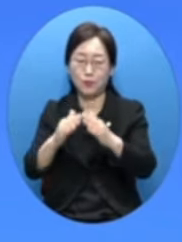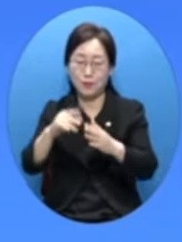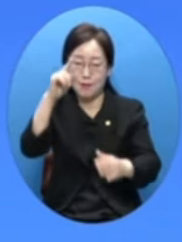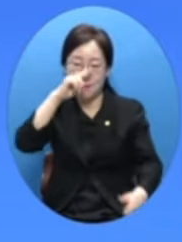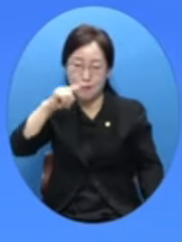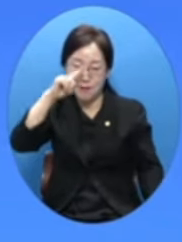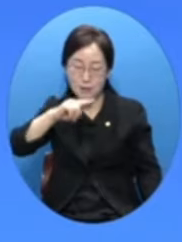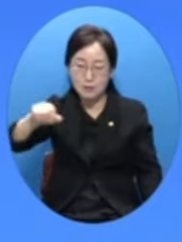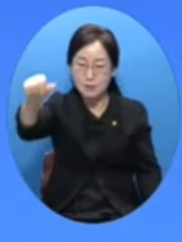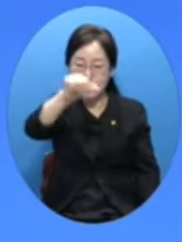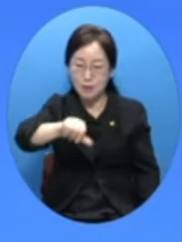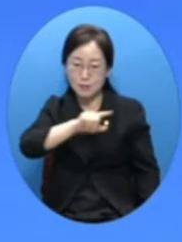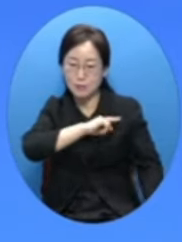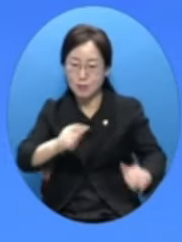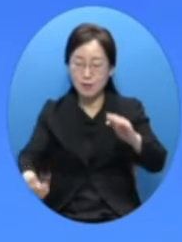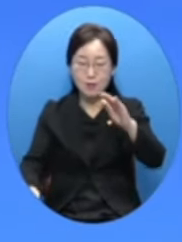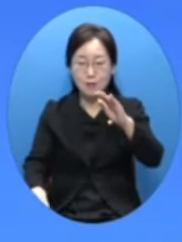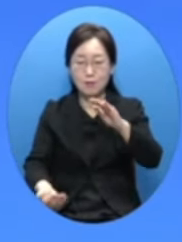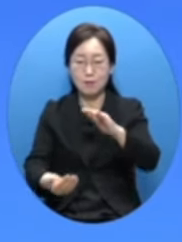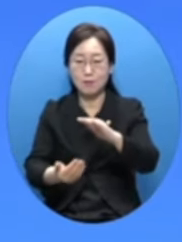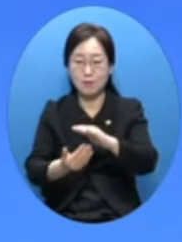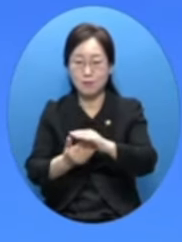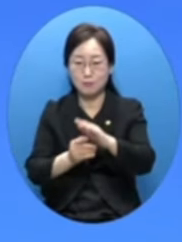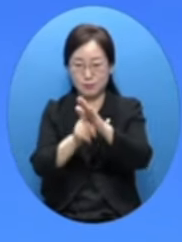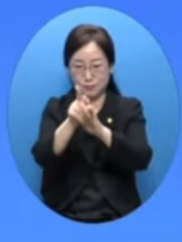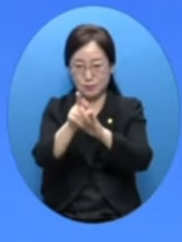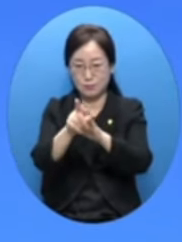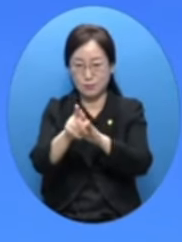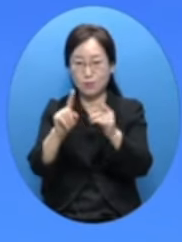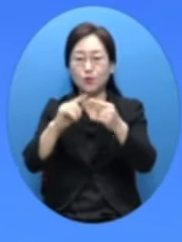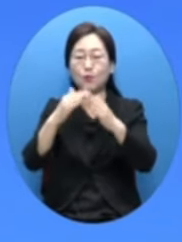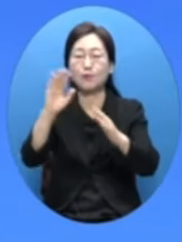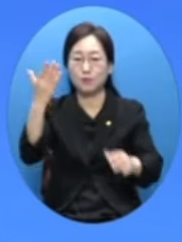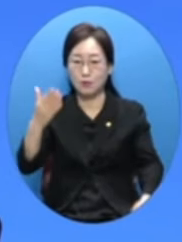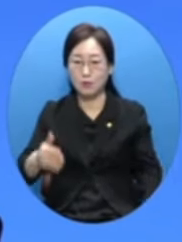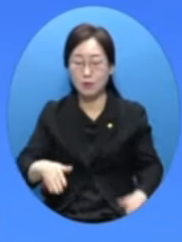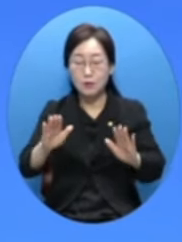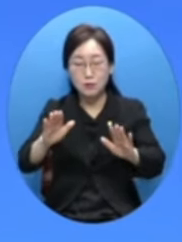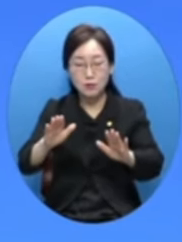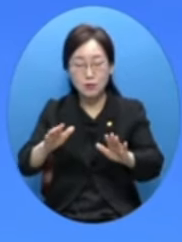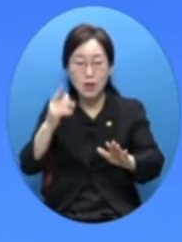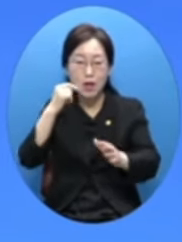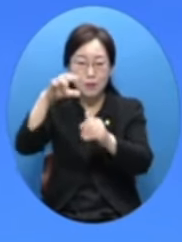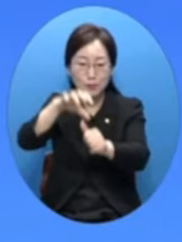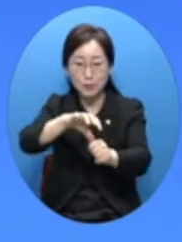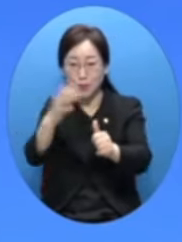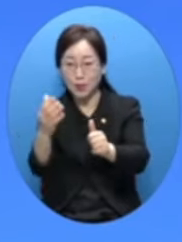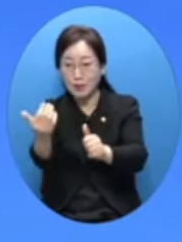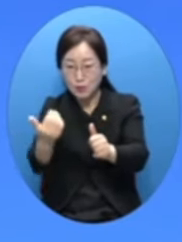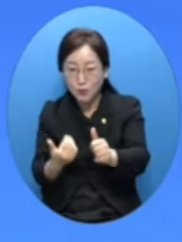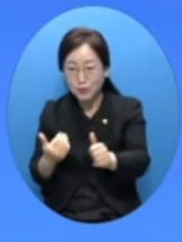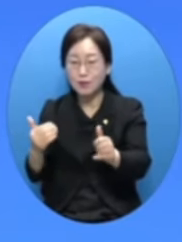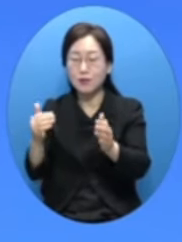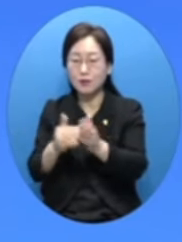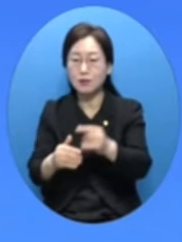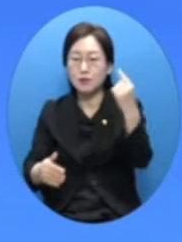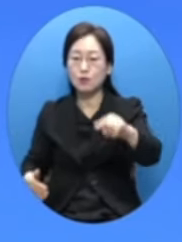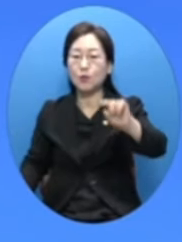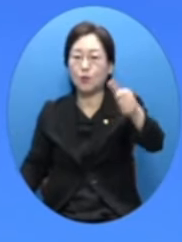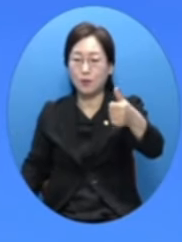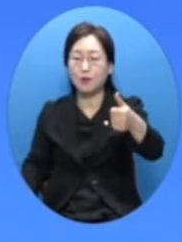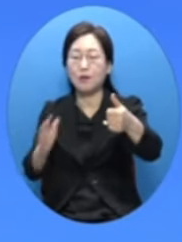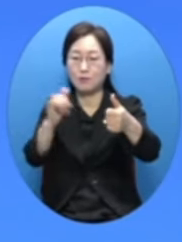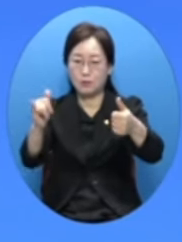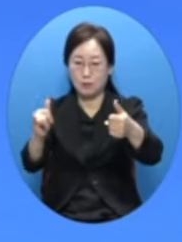최대 기독교가 되는데 헌신했던 것입니다. 해방 전까지 약 1500명의 선교사들이 이 땅에 와서 선교하면서